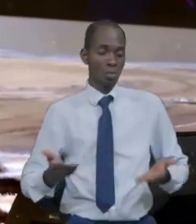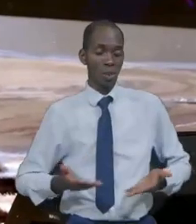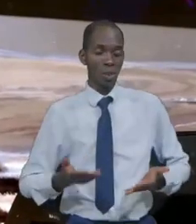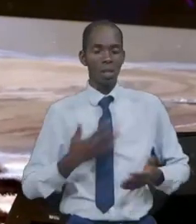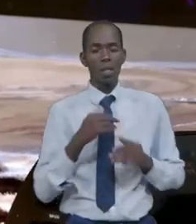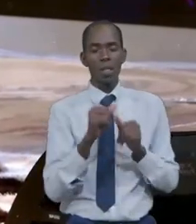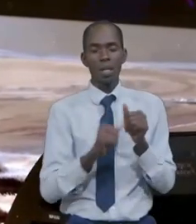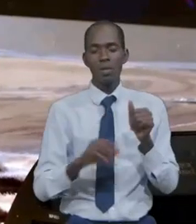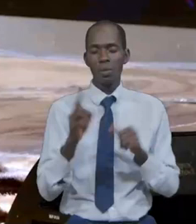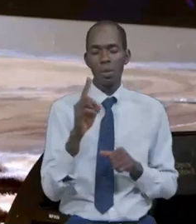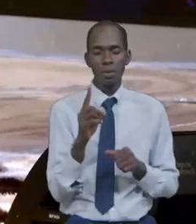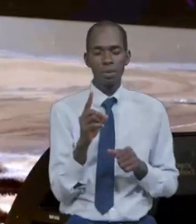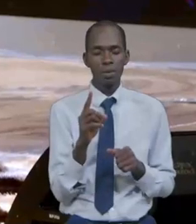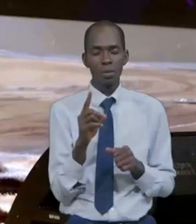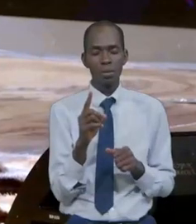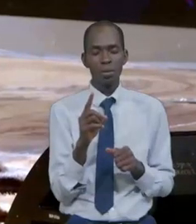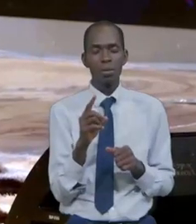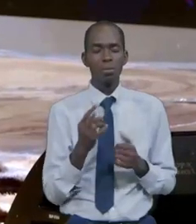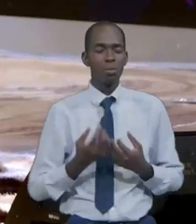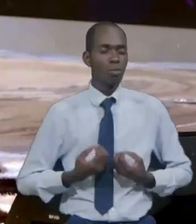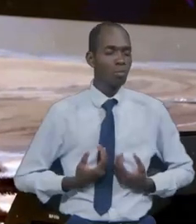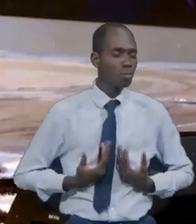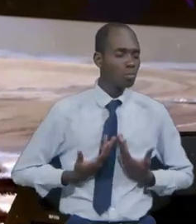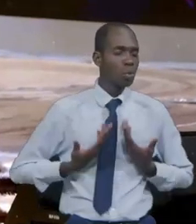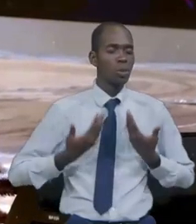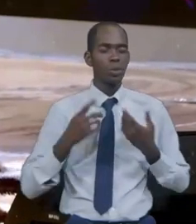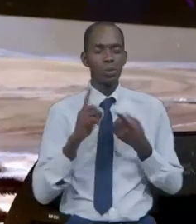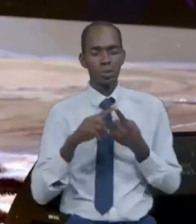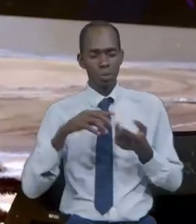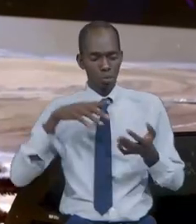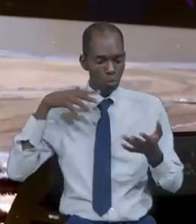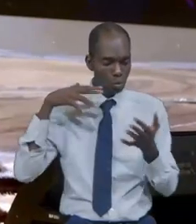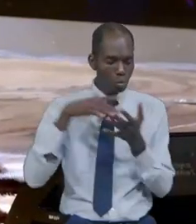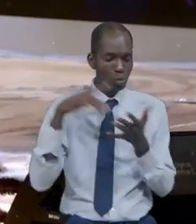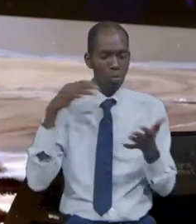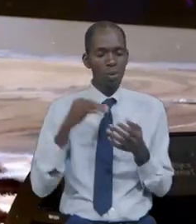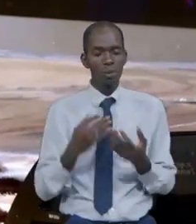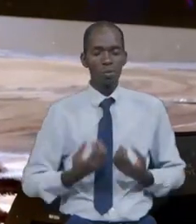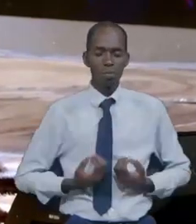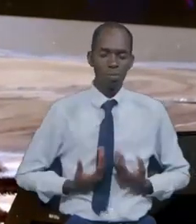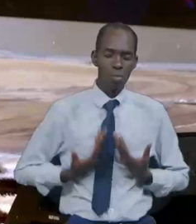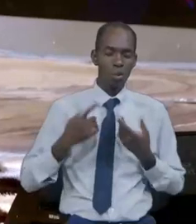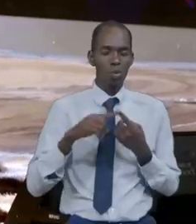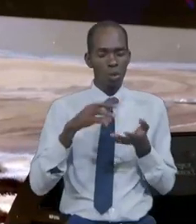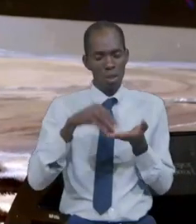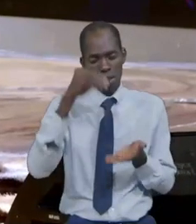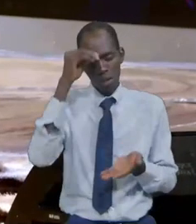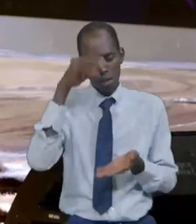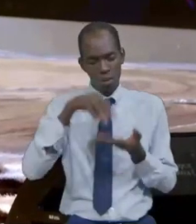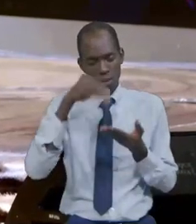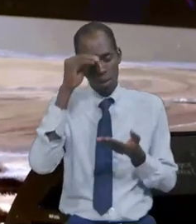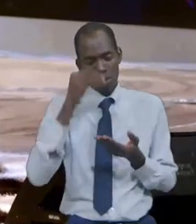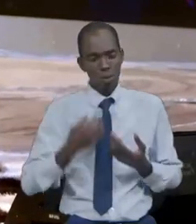partout. Des enfants ardents d'étudier, ardents d'apprendre